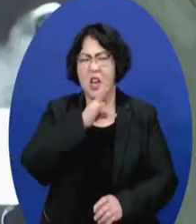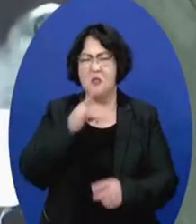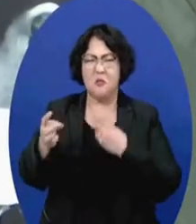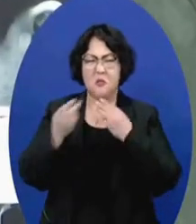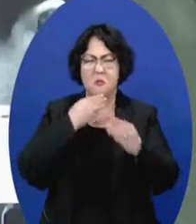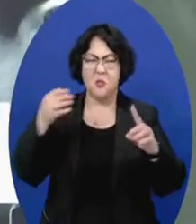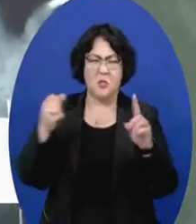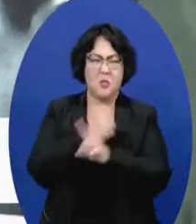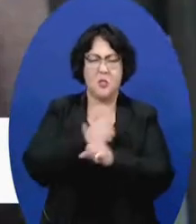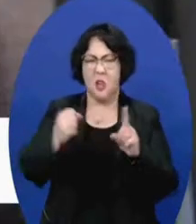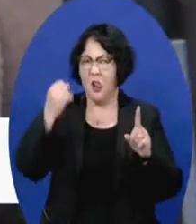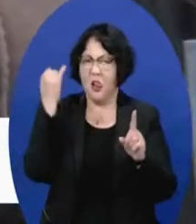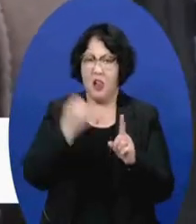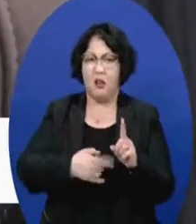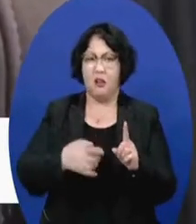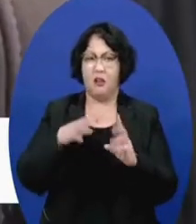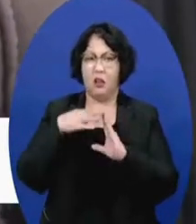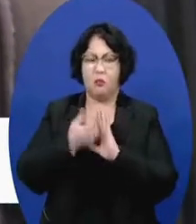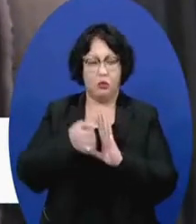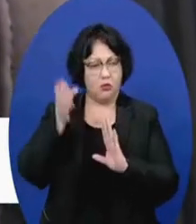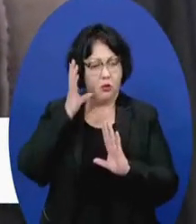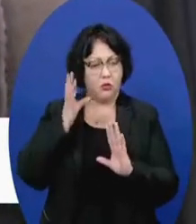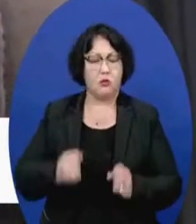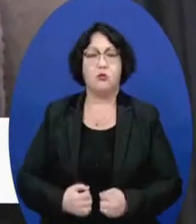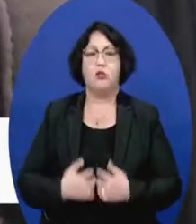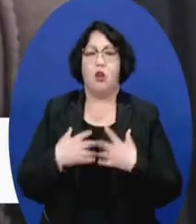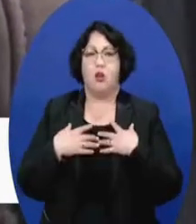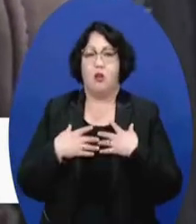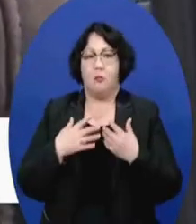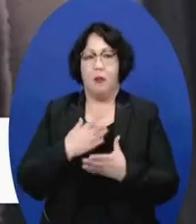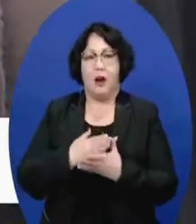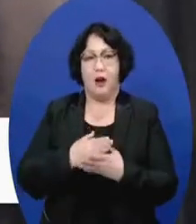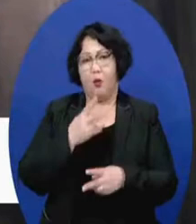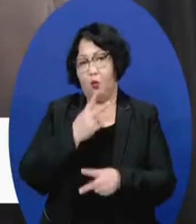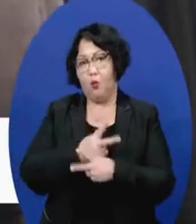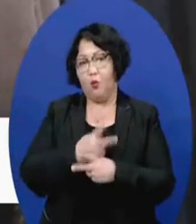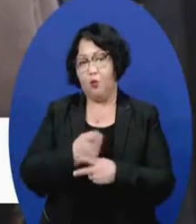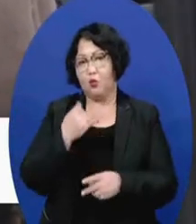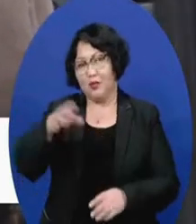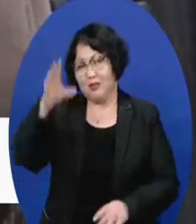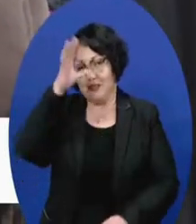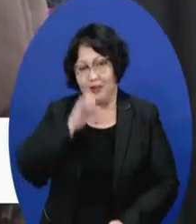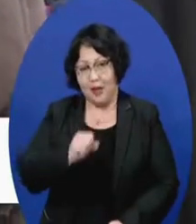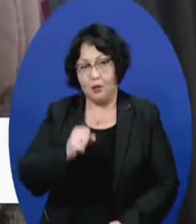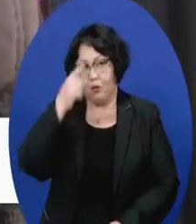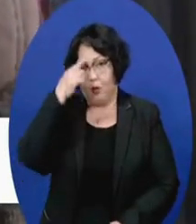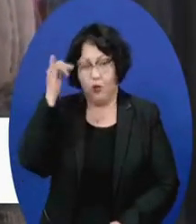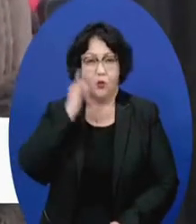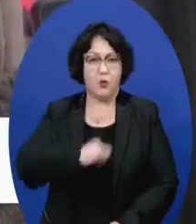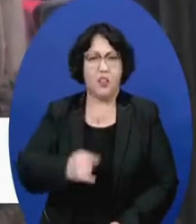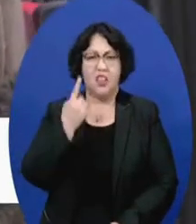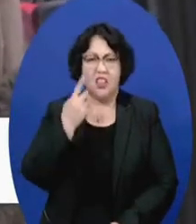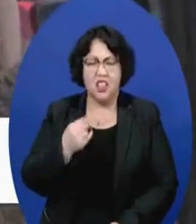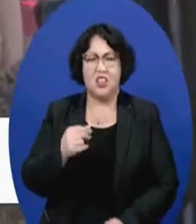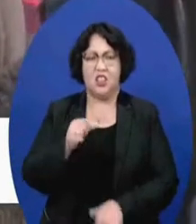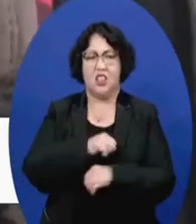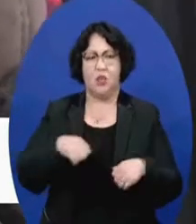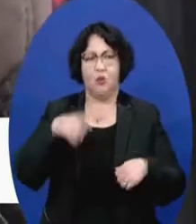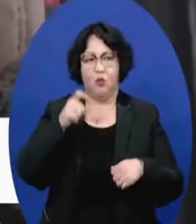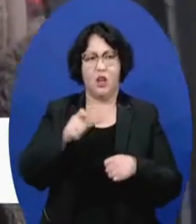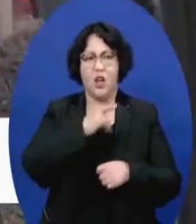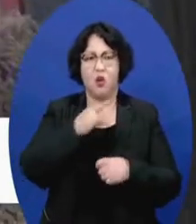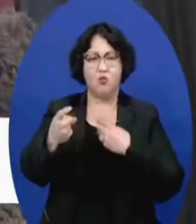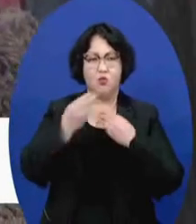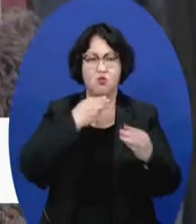нь зөрчсөн гэр бүлийнхэнд нь хүнд цохилт болсныг ч ярьсан юм. Харин хууль зүйн сайдын хувьд Монгол улсад нэг ч иргэнийг эрүүдэн шүүх